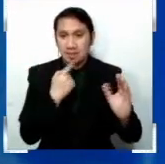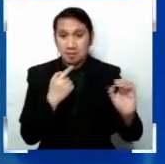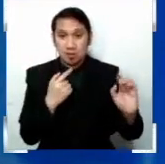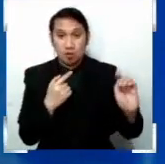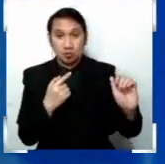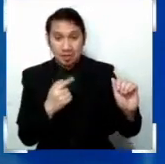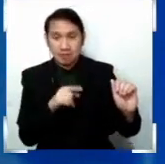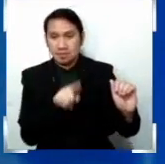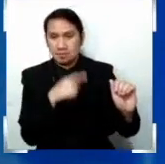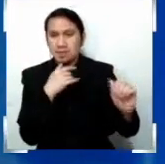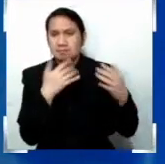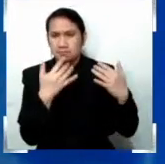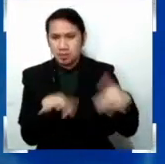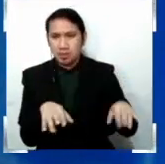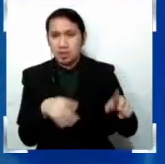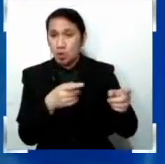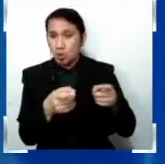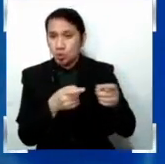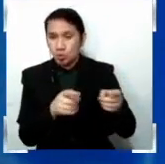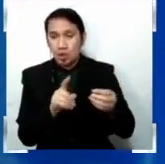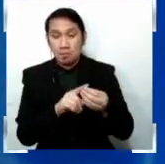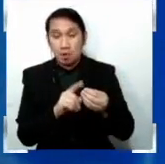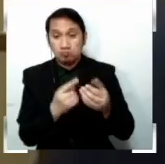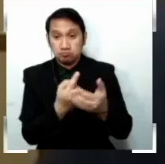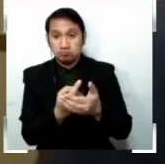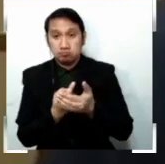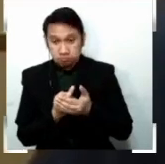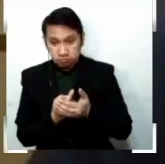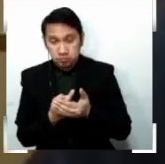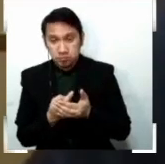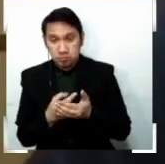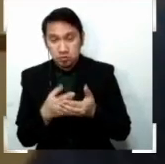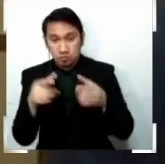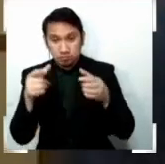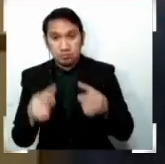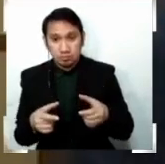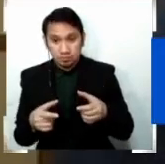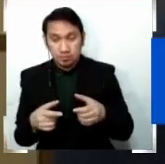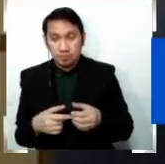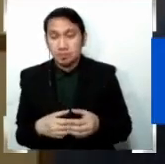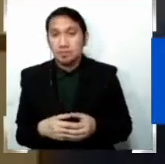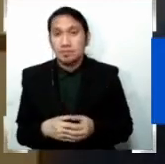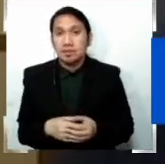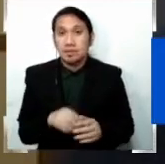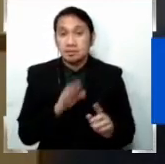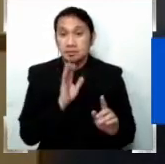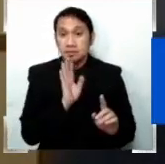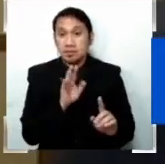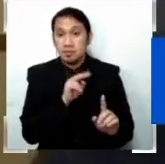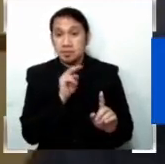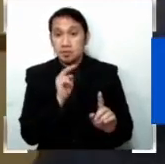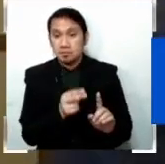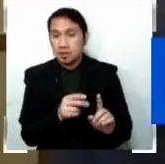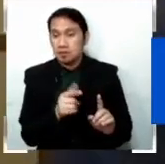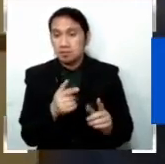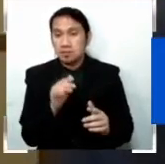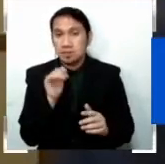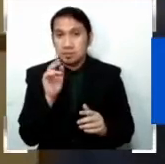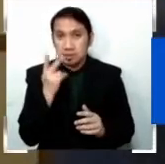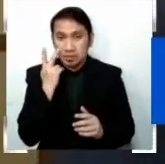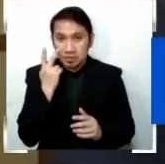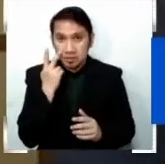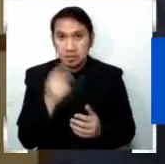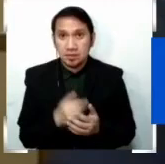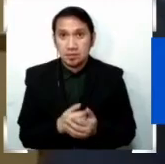papaano ng community quarantine ang pagkalat ng COVID. At least from my perspective, yun yung nakikita ko. The wheel is not broken. Yes. Sabi ni Dr.